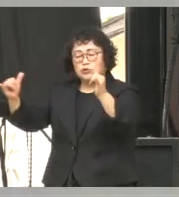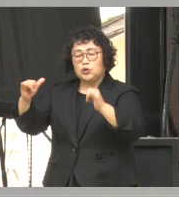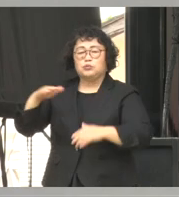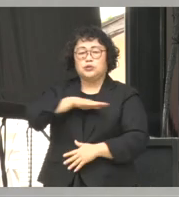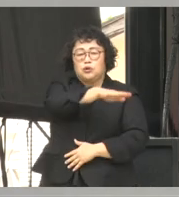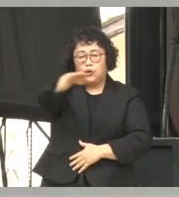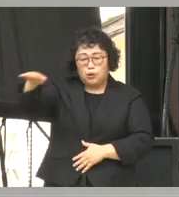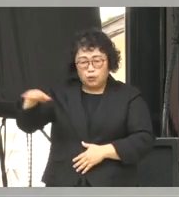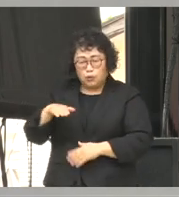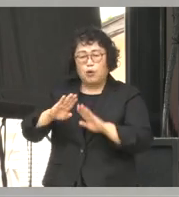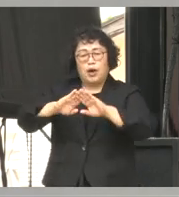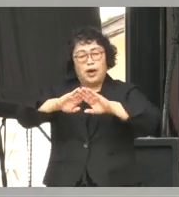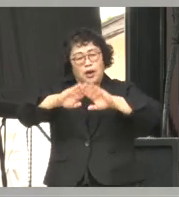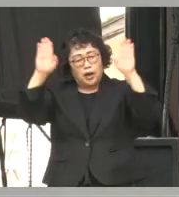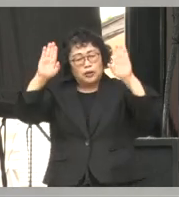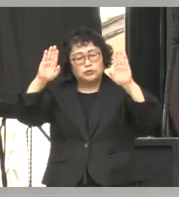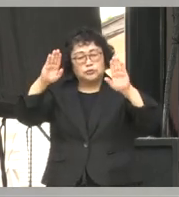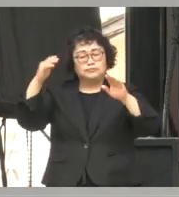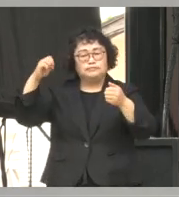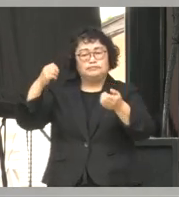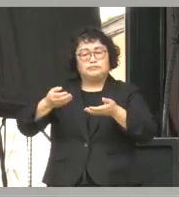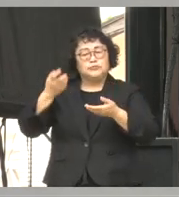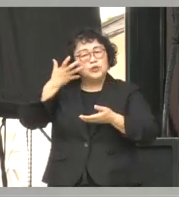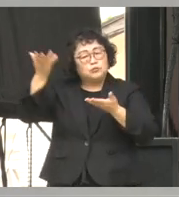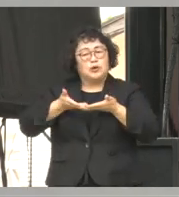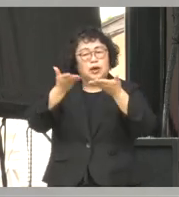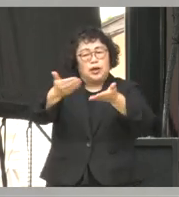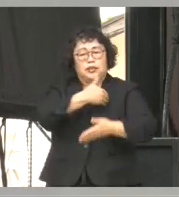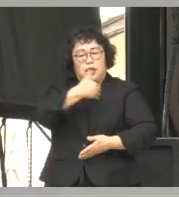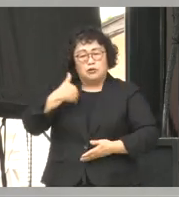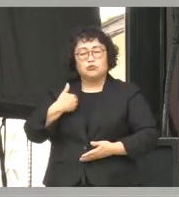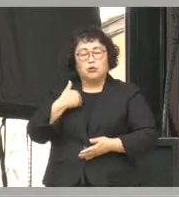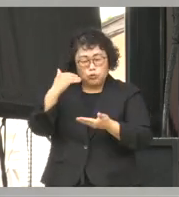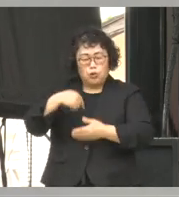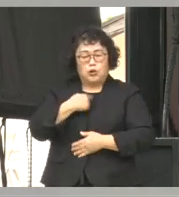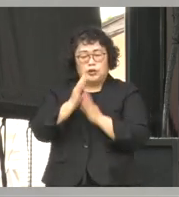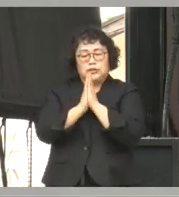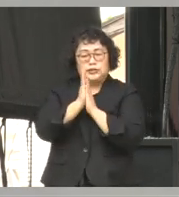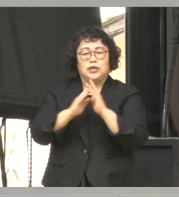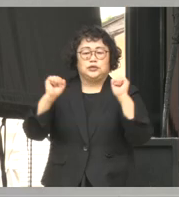を明るく照らしてくれることを記念申し上げます。